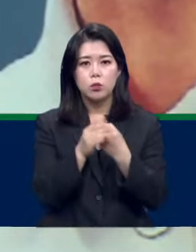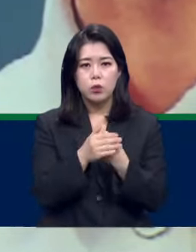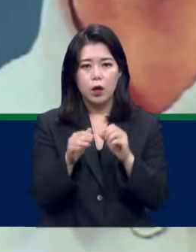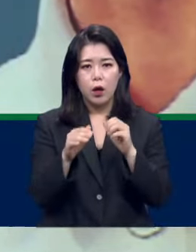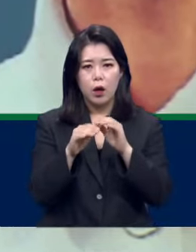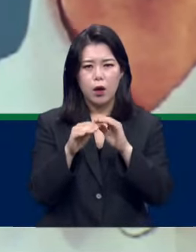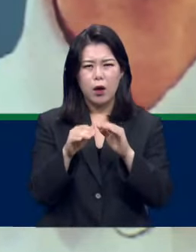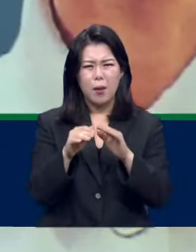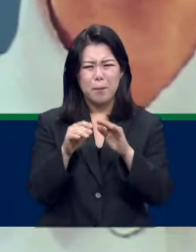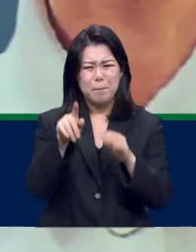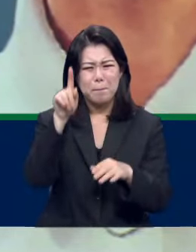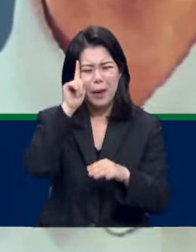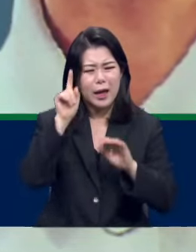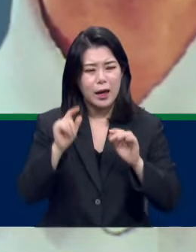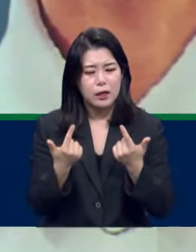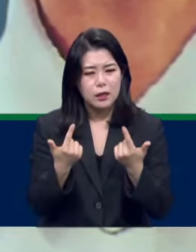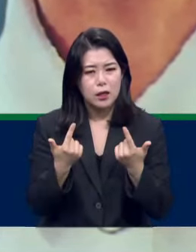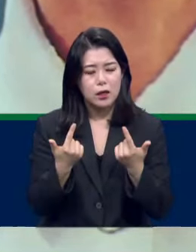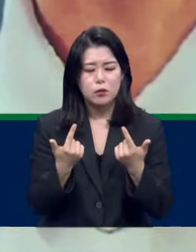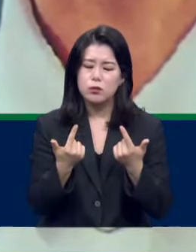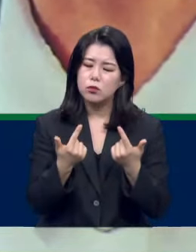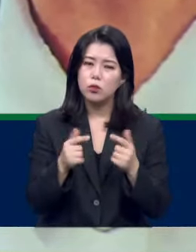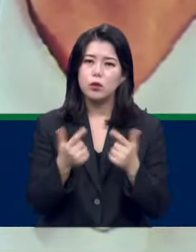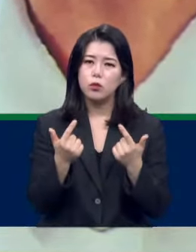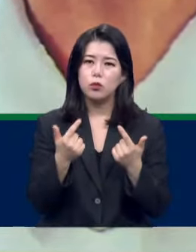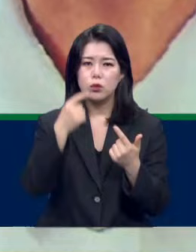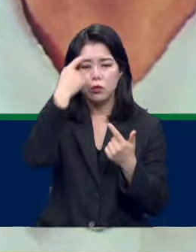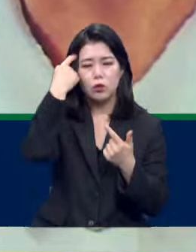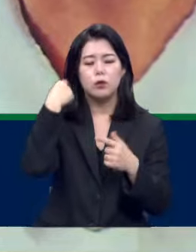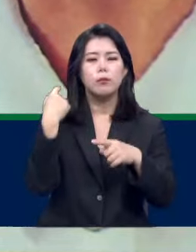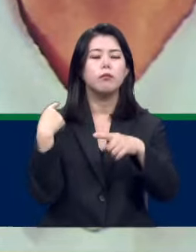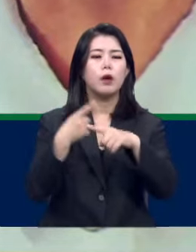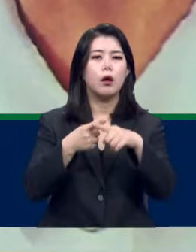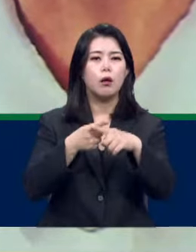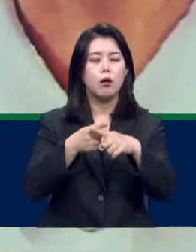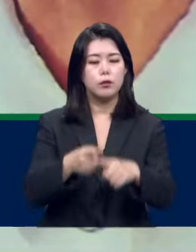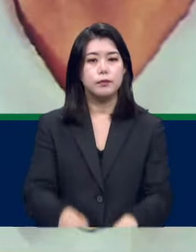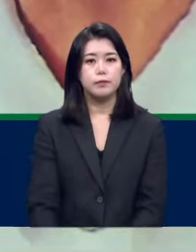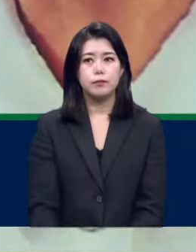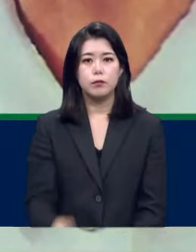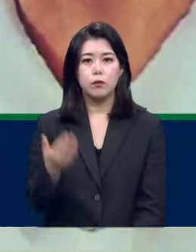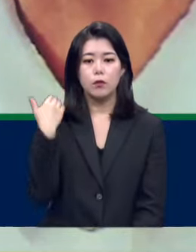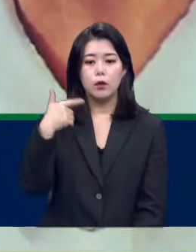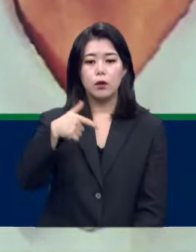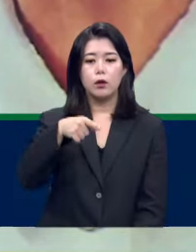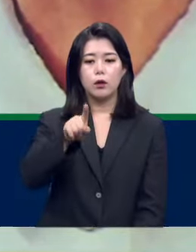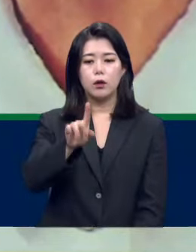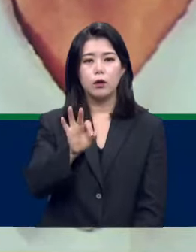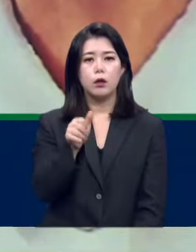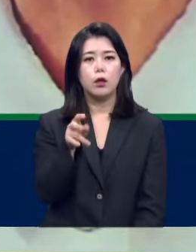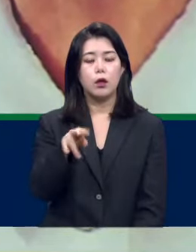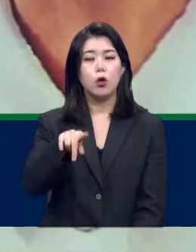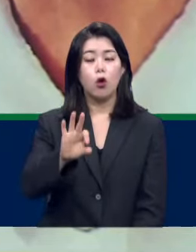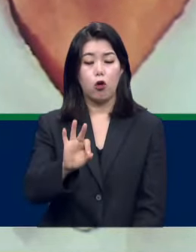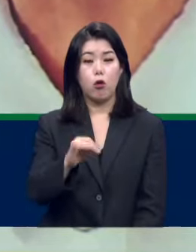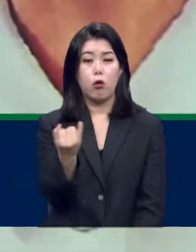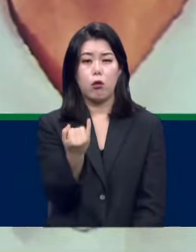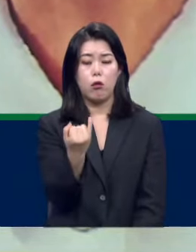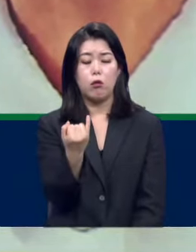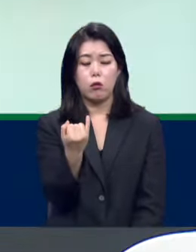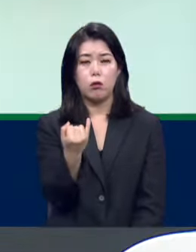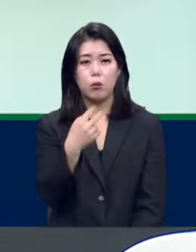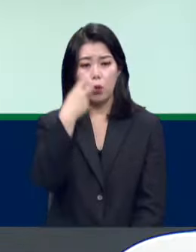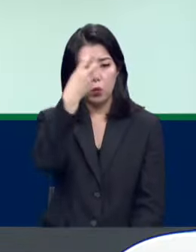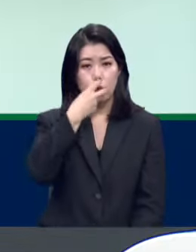아니라고만 볼 수도 없는 거 아니냐라는 말씀을 하셨어 사실요 앞서서 강혜경 씨죠이 해당이 논란이 됐던 그